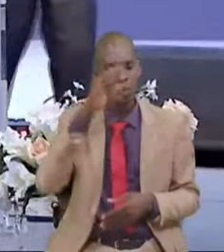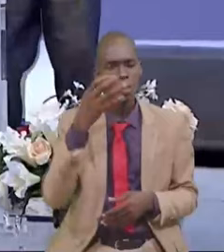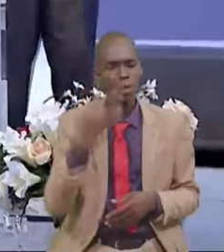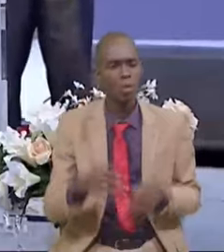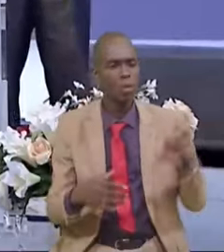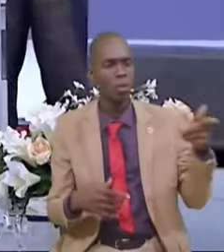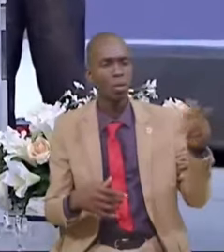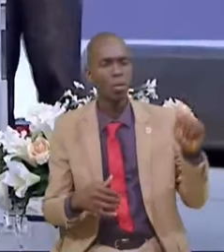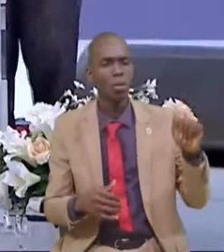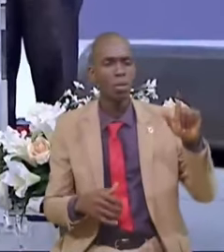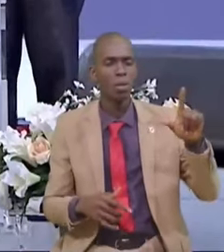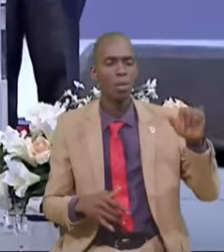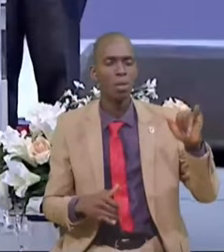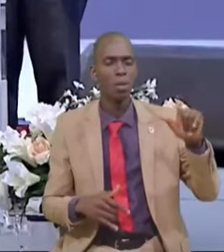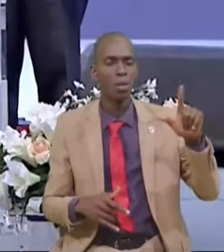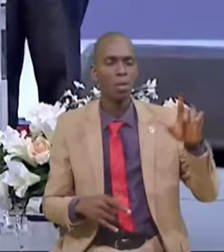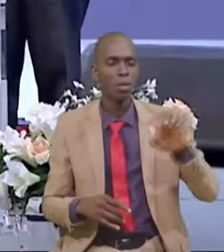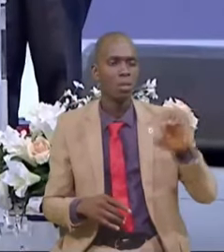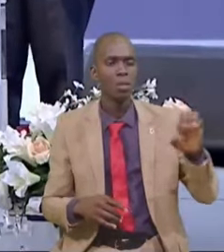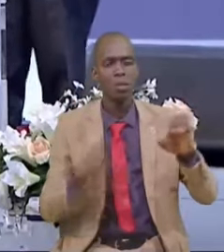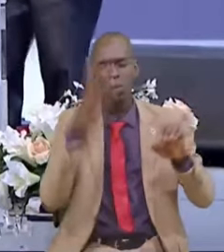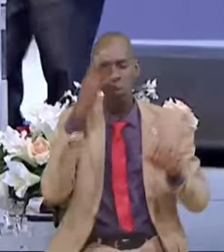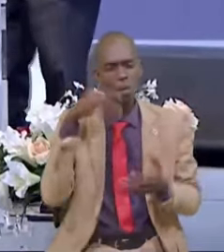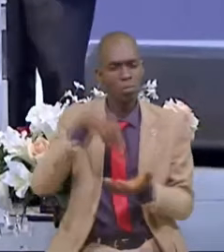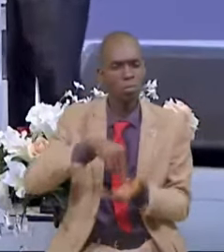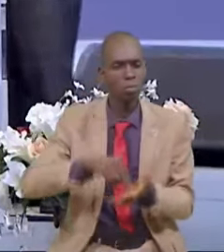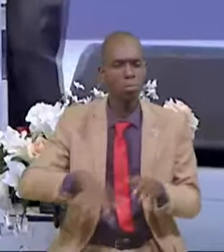Pourquoi êtes-vous debout à regarder au ciel?